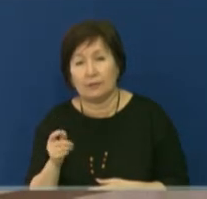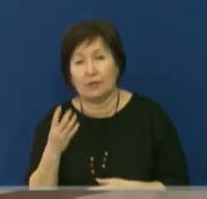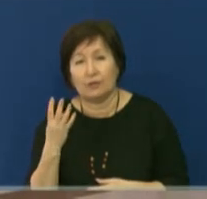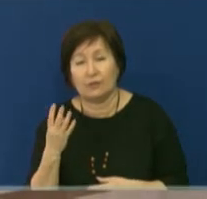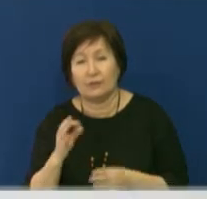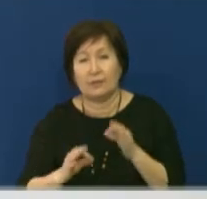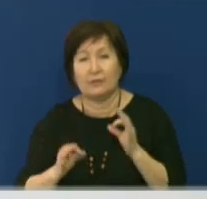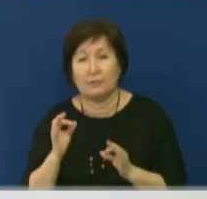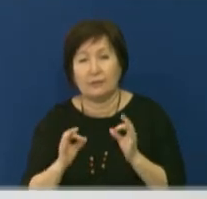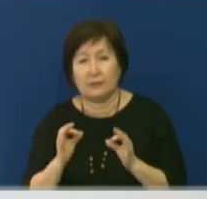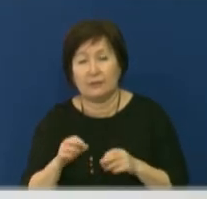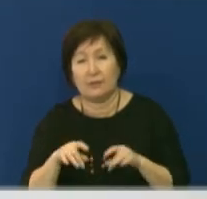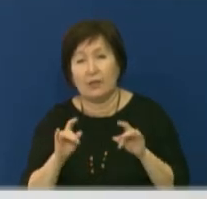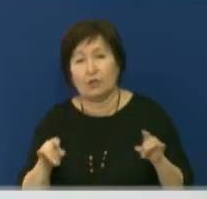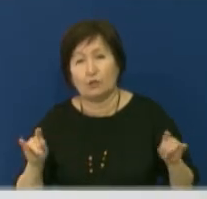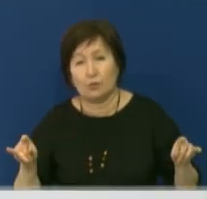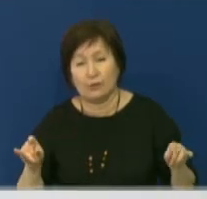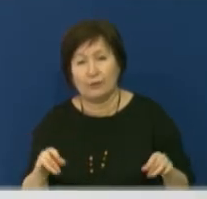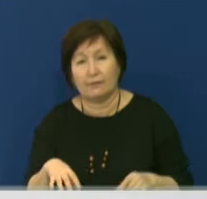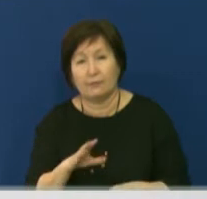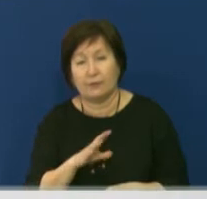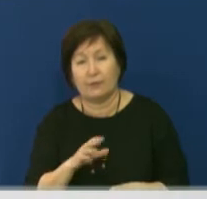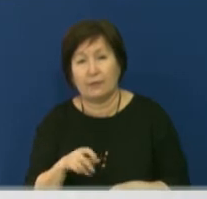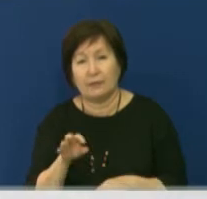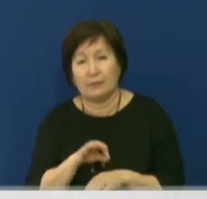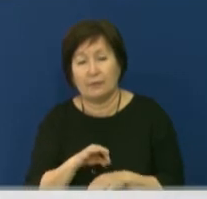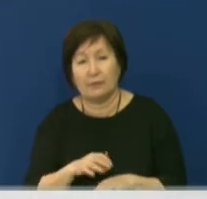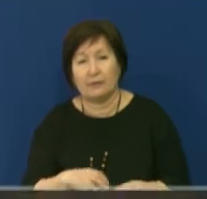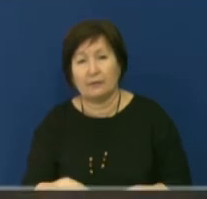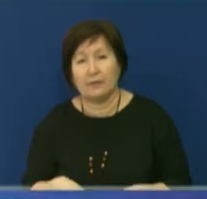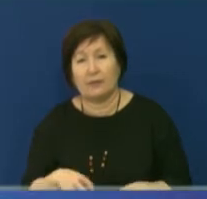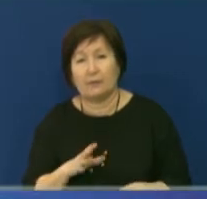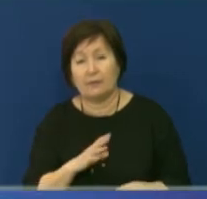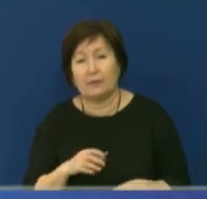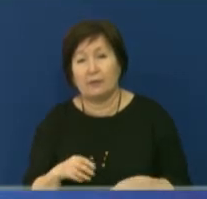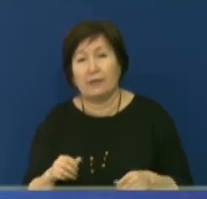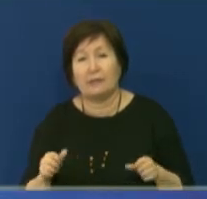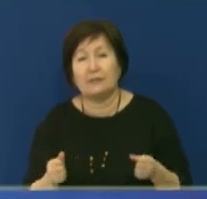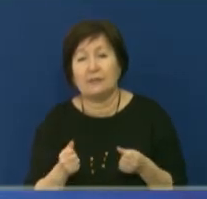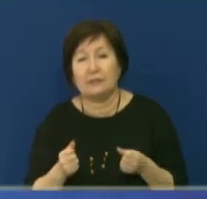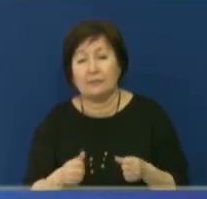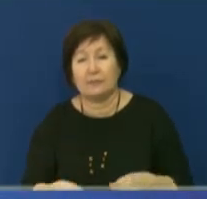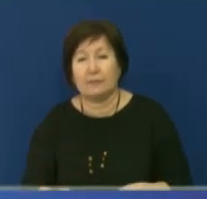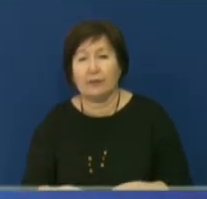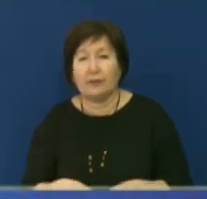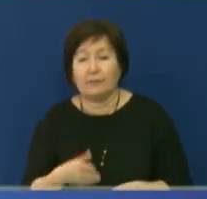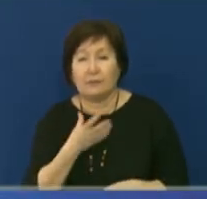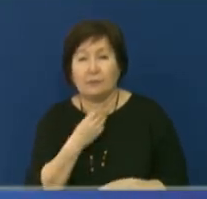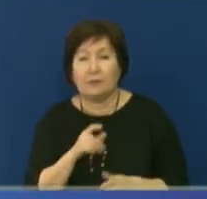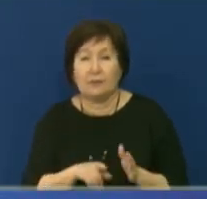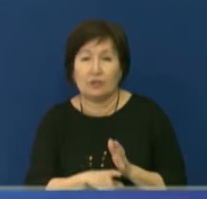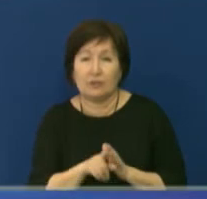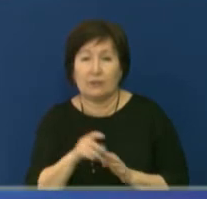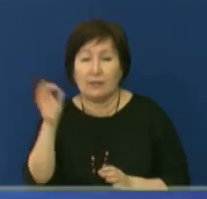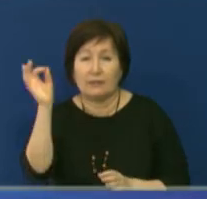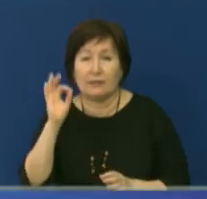квартале 6% от общего числа классов были помещены на карантин. В Семее началась осенняя посадка